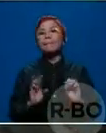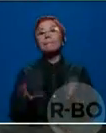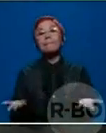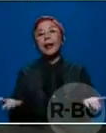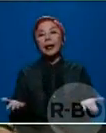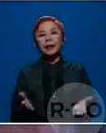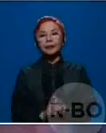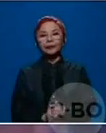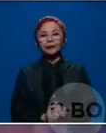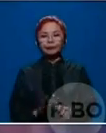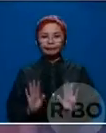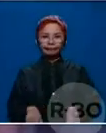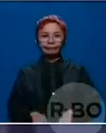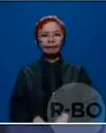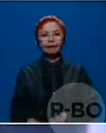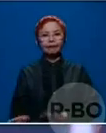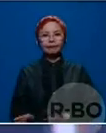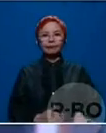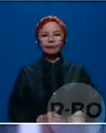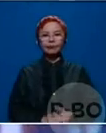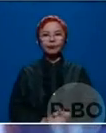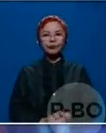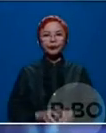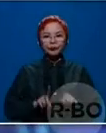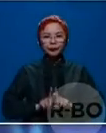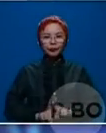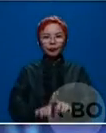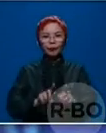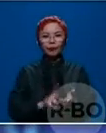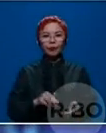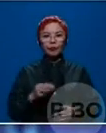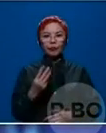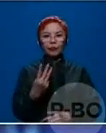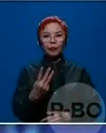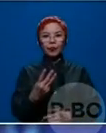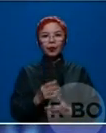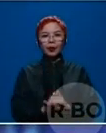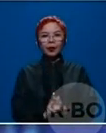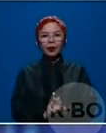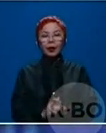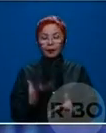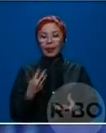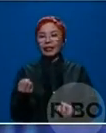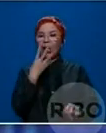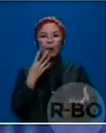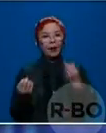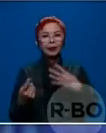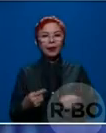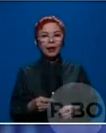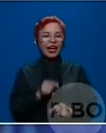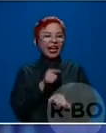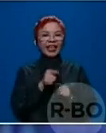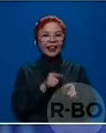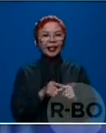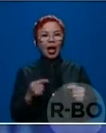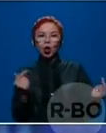untuk selanjutnya adalah tanggapan maksud saya kepada paslon ketiga boleh memberikan tanggapan dalam bentuk kritik